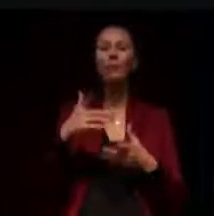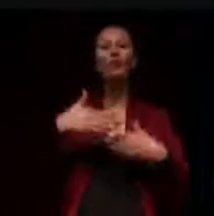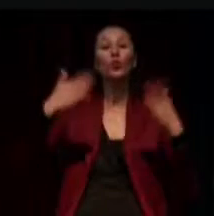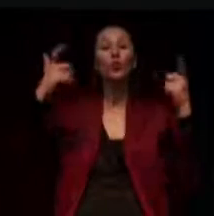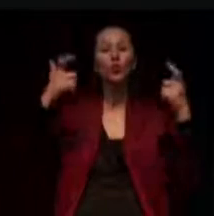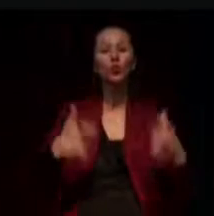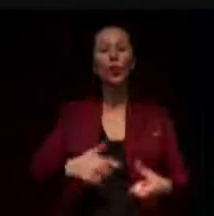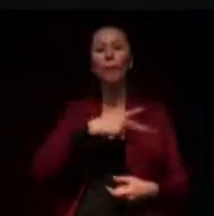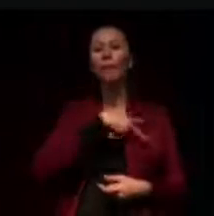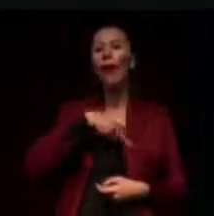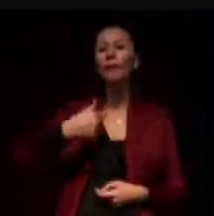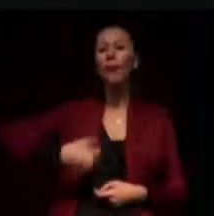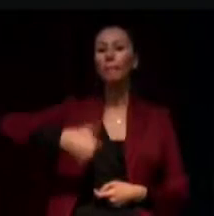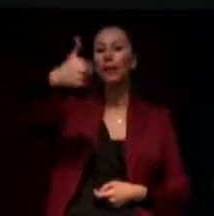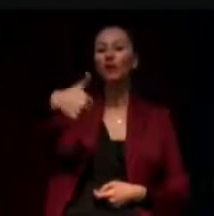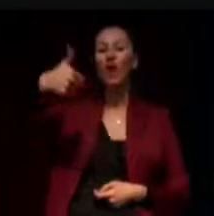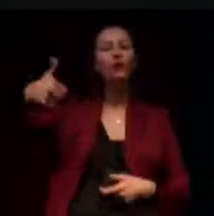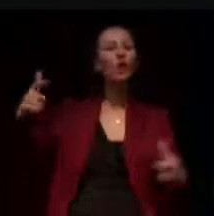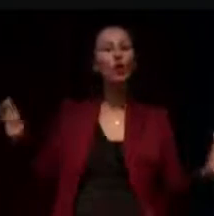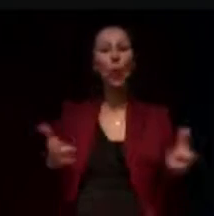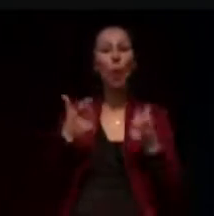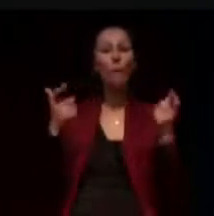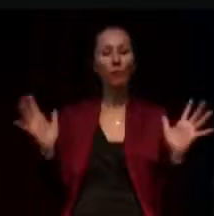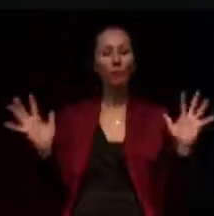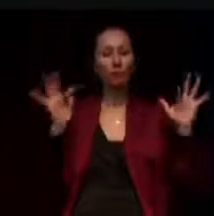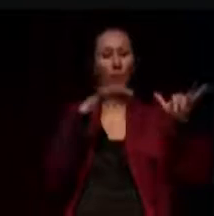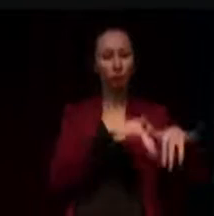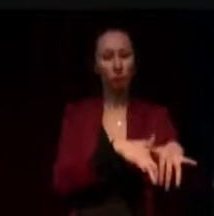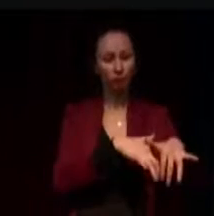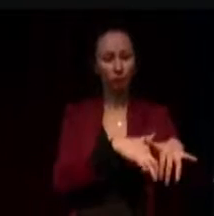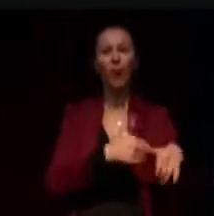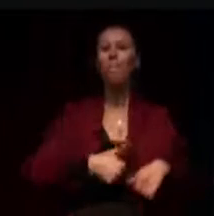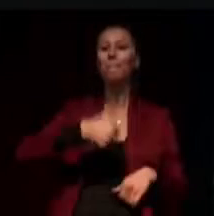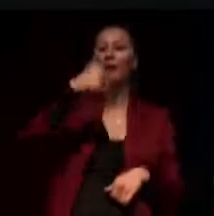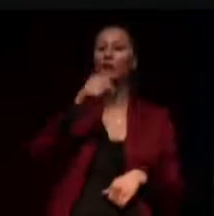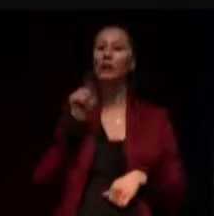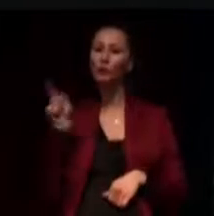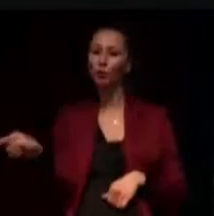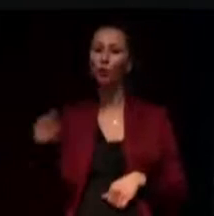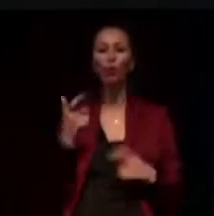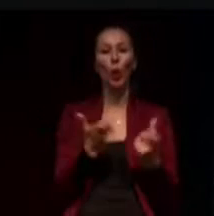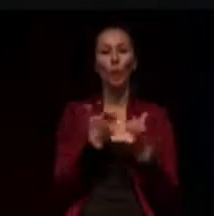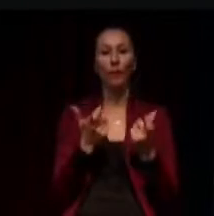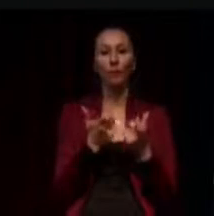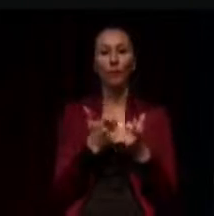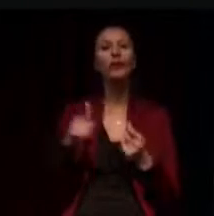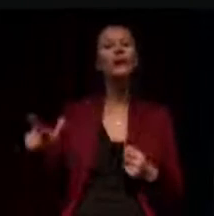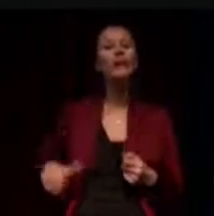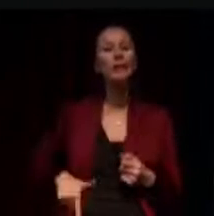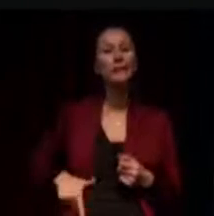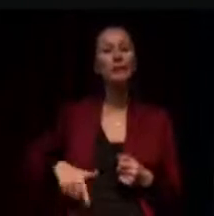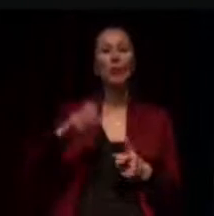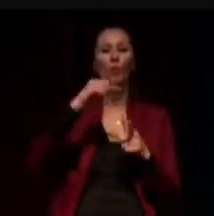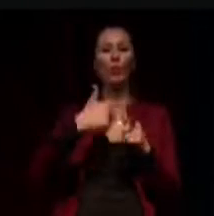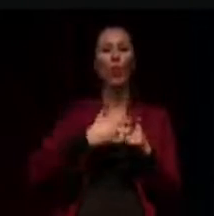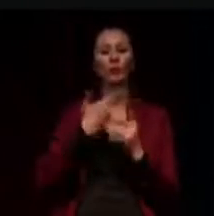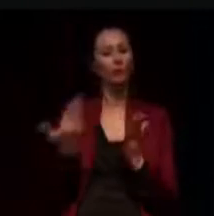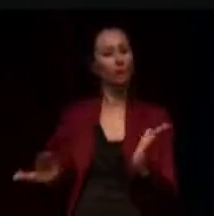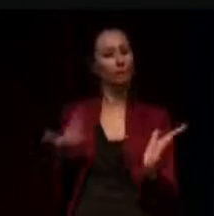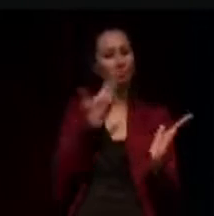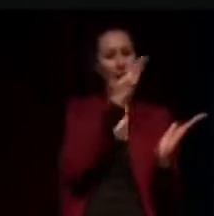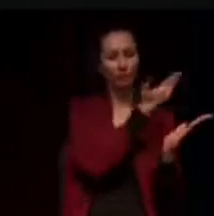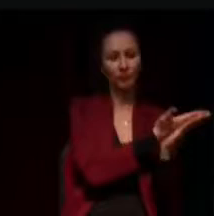Büyükşehir Belediye Başkanları toplantısı yapılmıştı. Başkanımız bu toplantıya İzmir projeleriyle